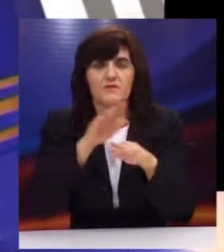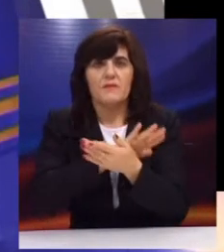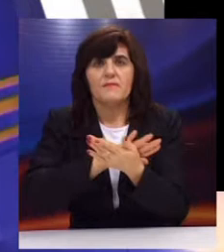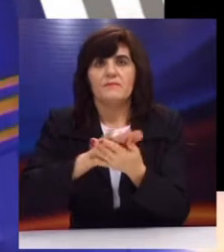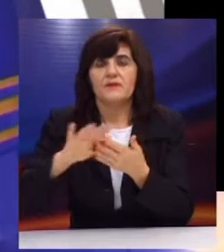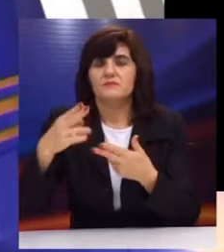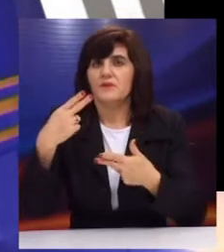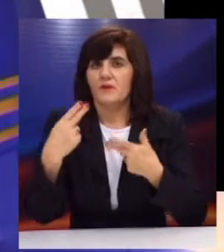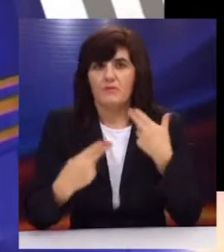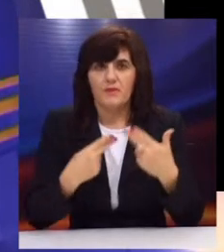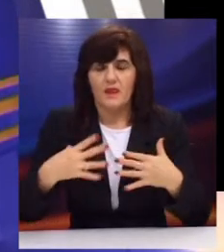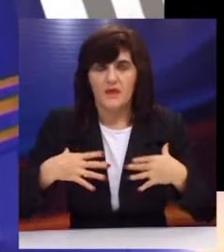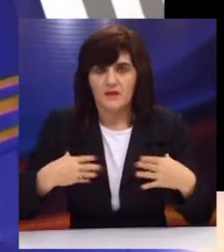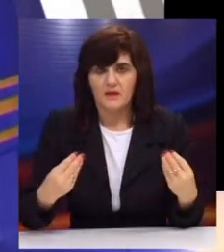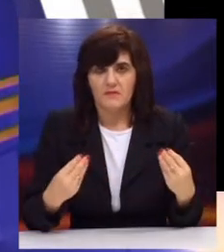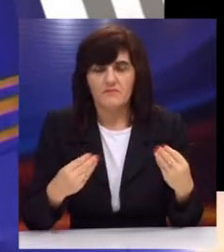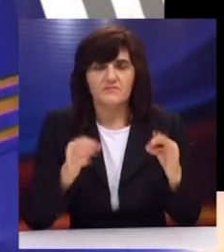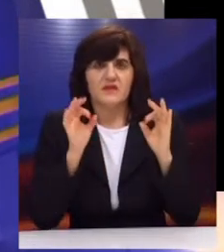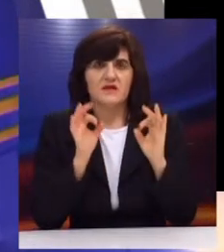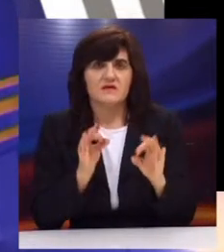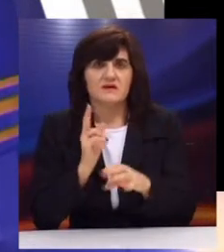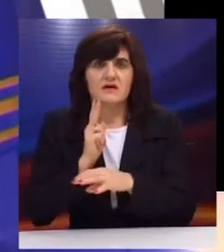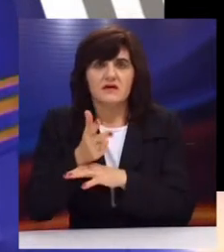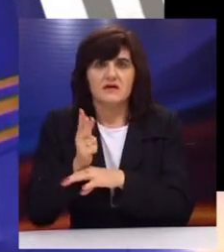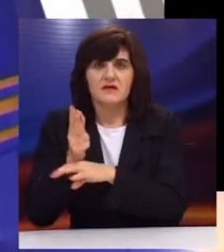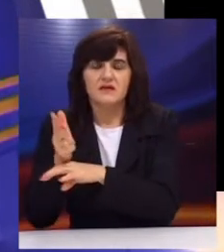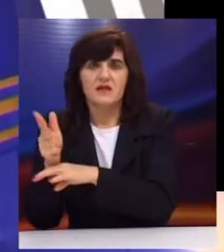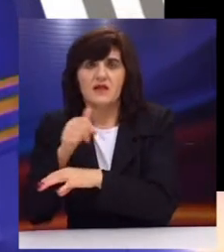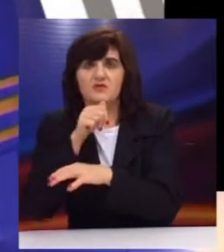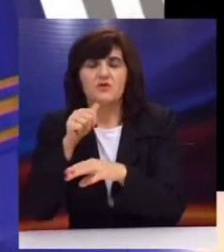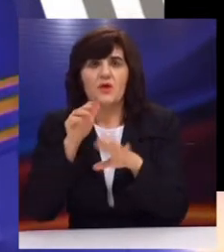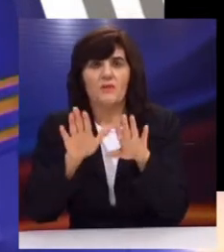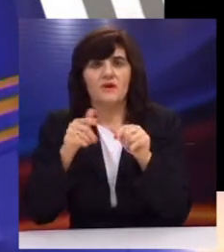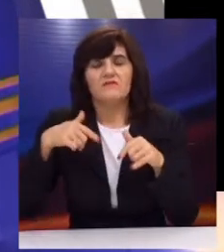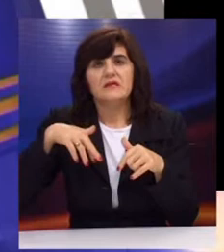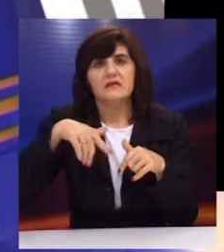pregledu. Statistika govori da je svega svaka treća žena prihvatila da ode na pregled.